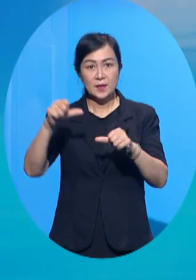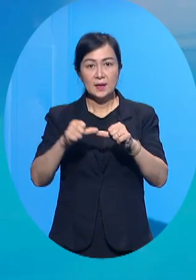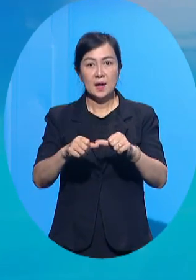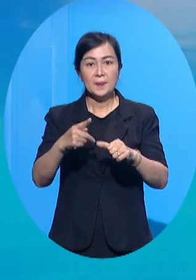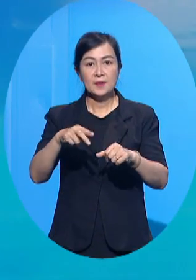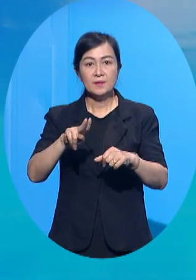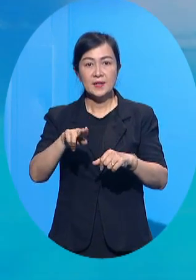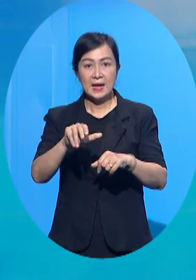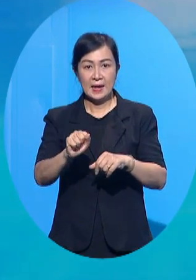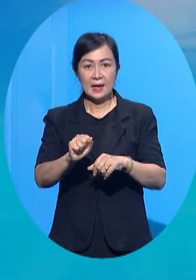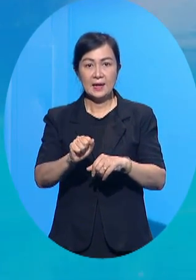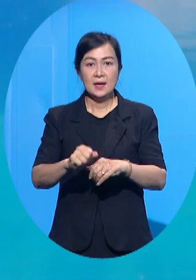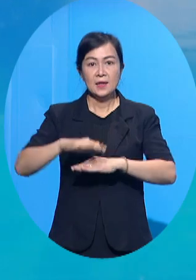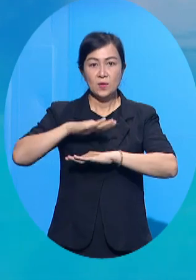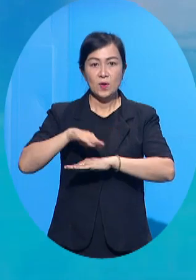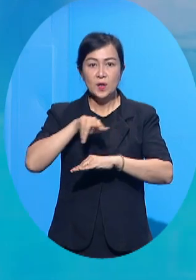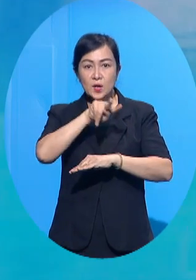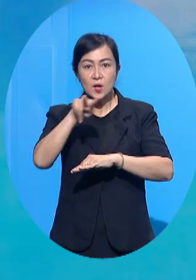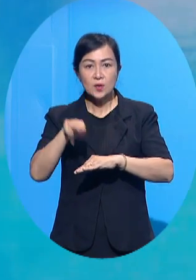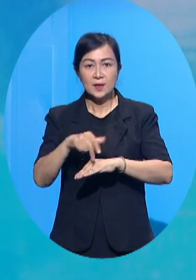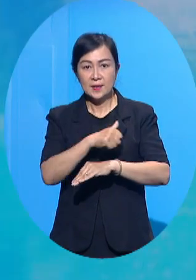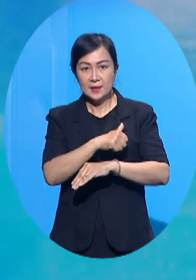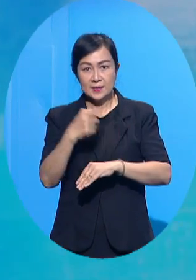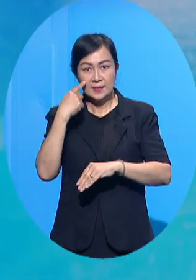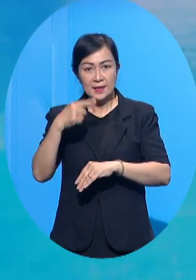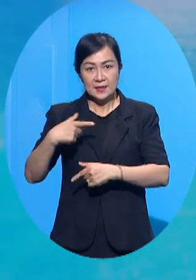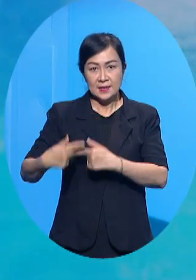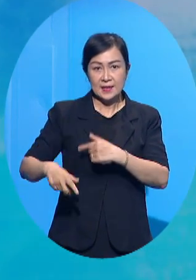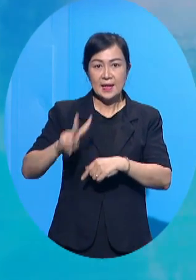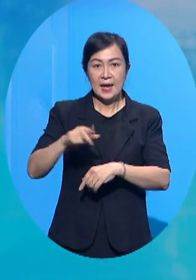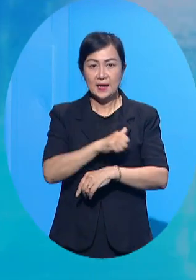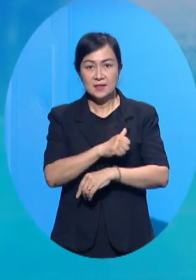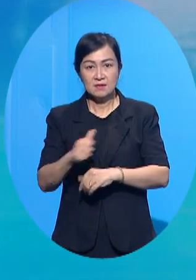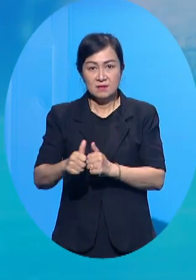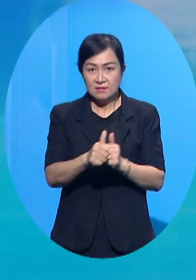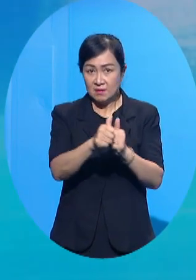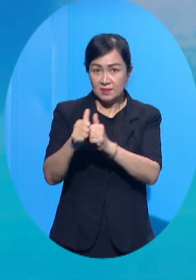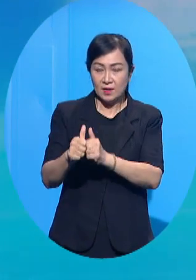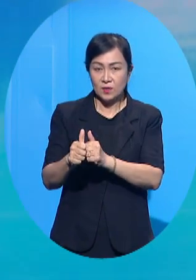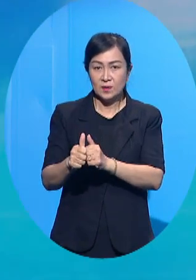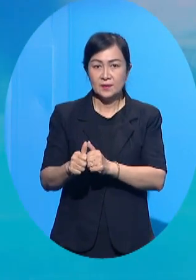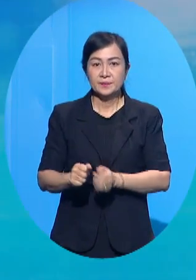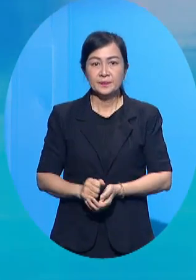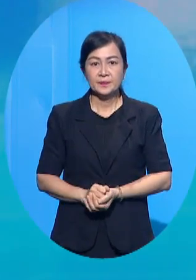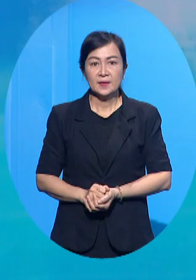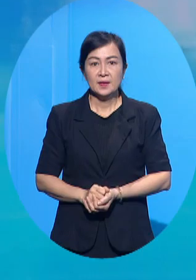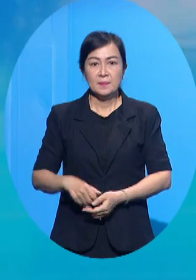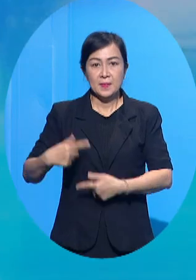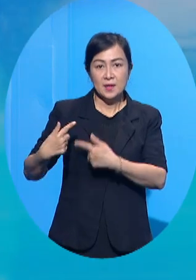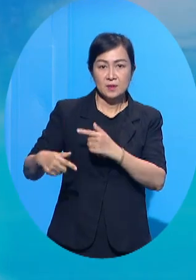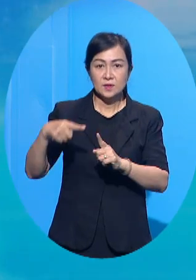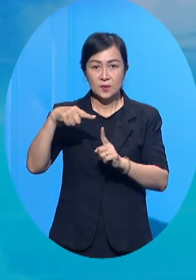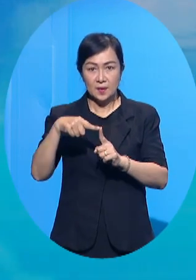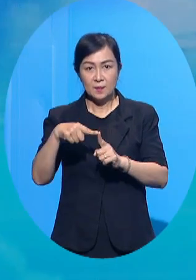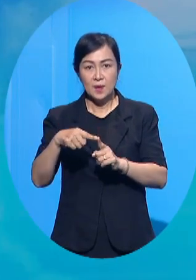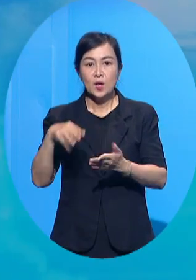pennsylvania trong bối cảnh kết quả các cuộc khảo sát cự tri cho thấy sự cảnh tranh giữa hai ứng viên vẫn đang rất xích xao tại các bà chiến địa m